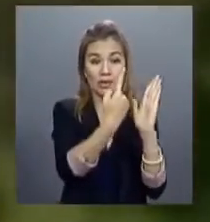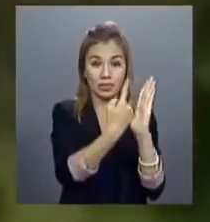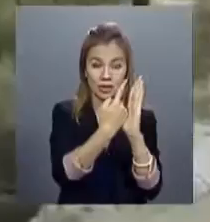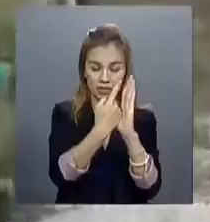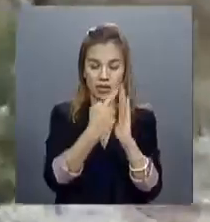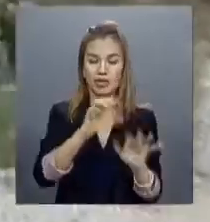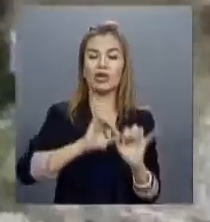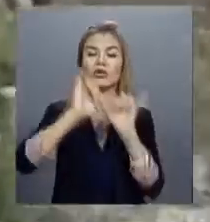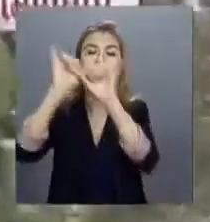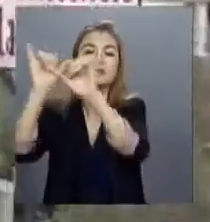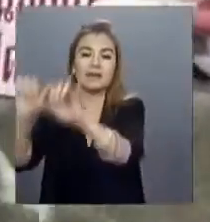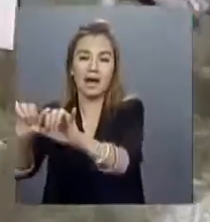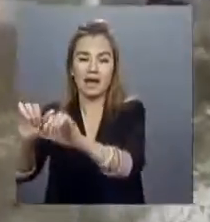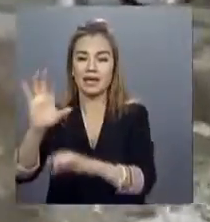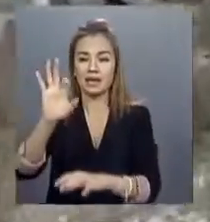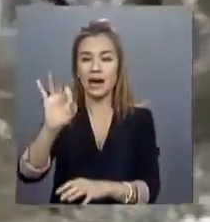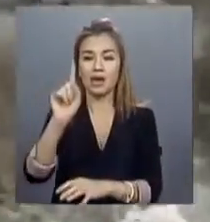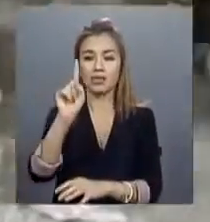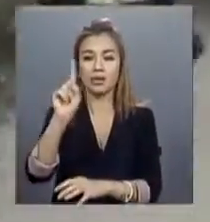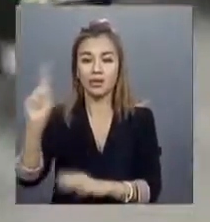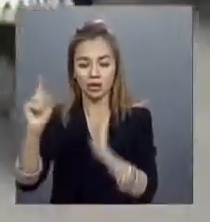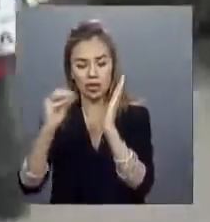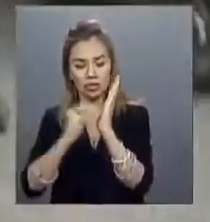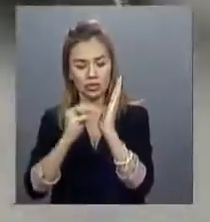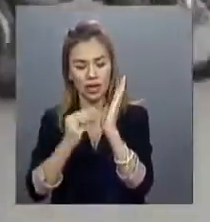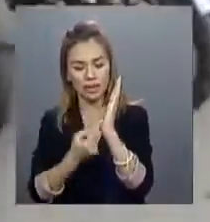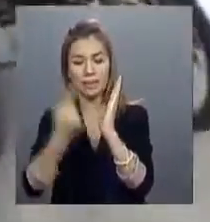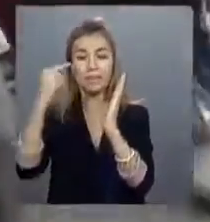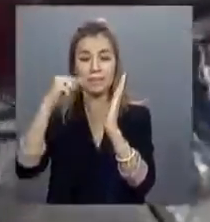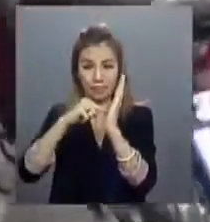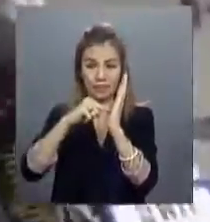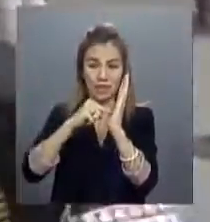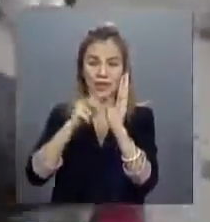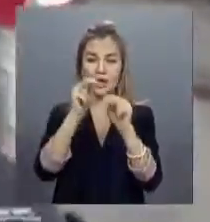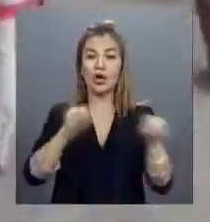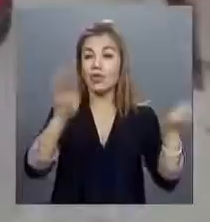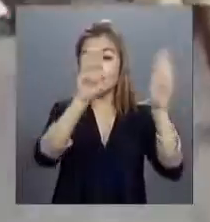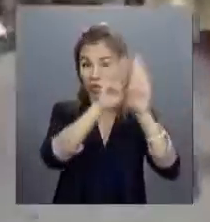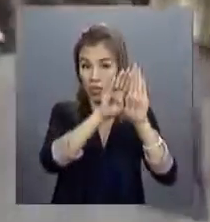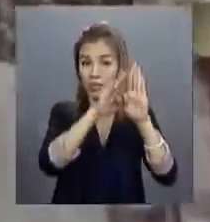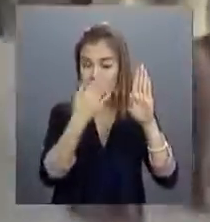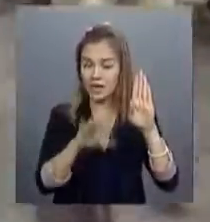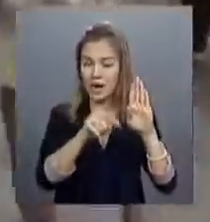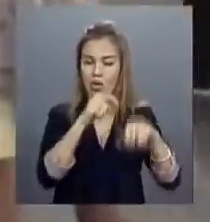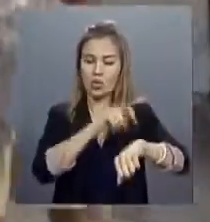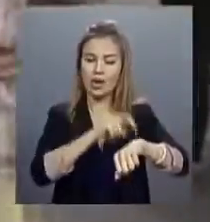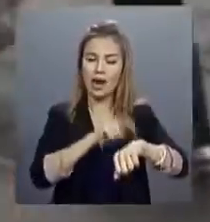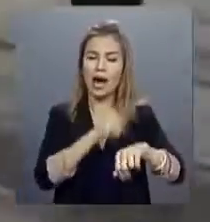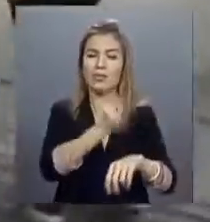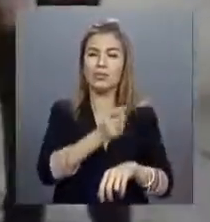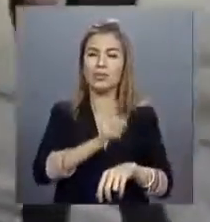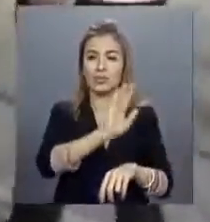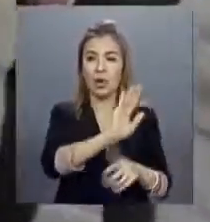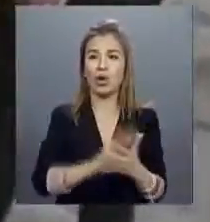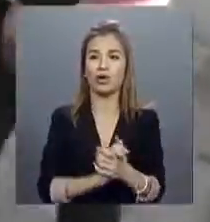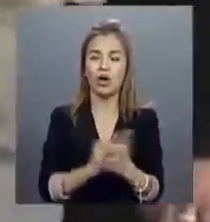ขบวนรถนำเที่ยวที่ 911กรุงเทพสวนสวนประดิษฐ์พัไปยังสถานีนครปฐมและเที่ยวตามกำหนดการเดิมและมีขบวน